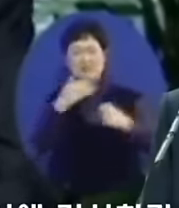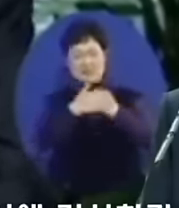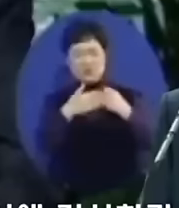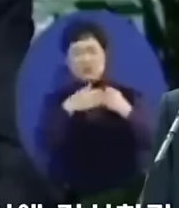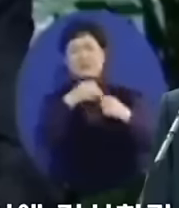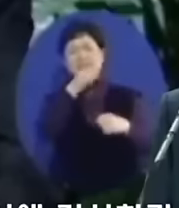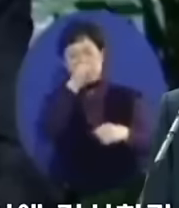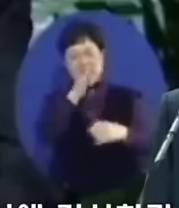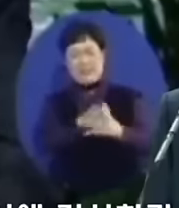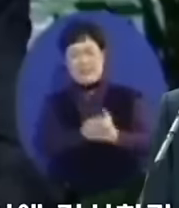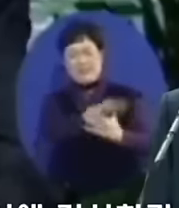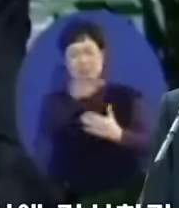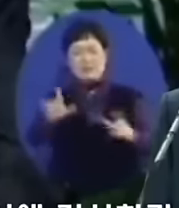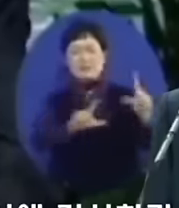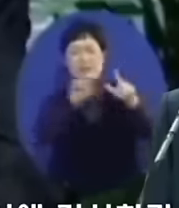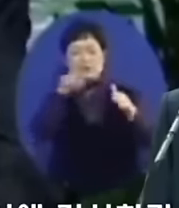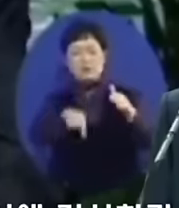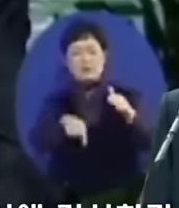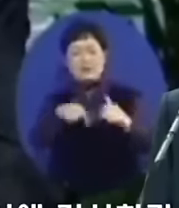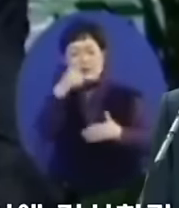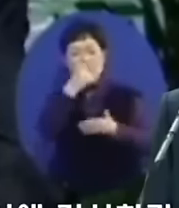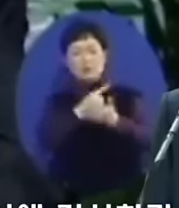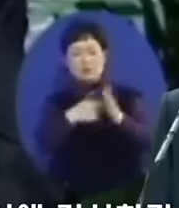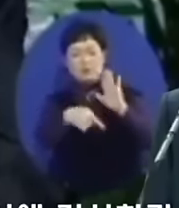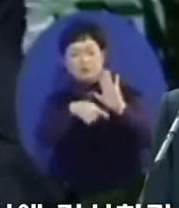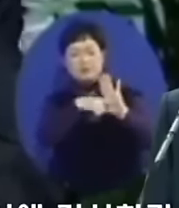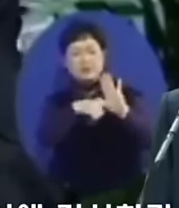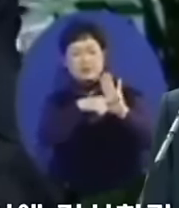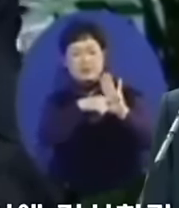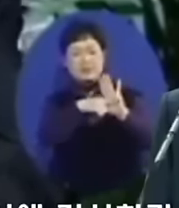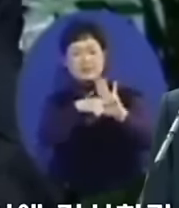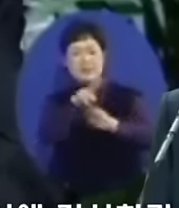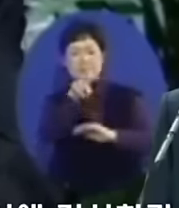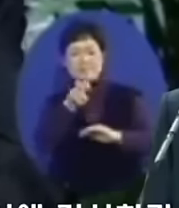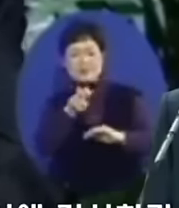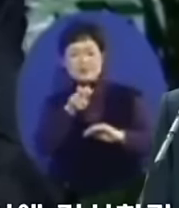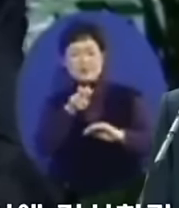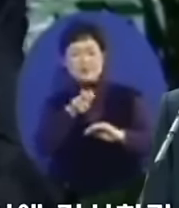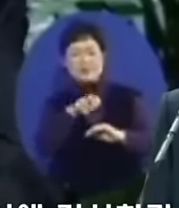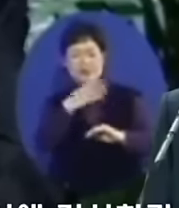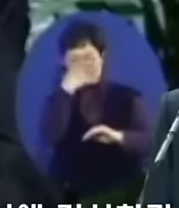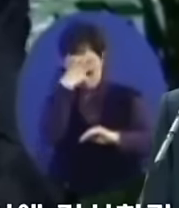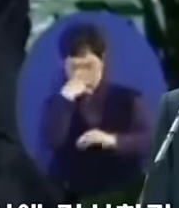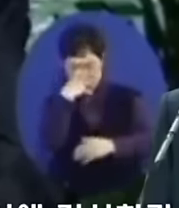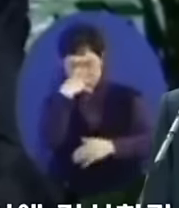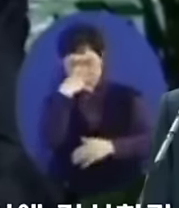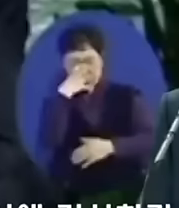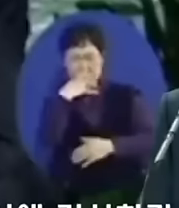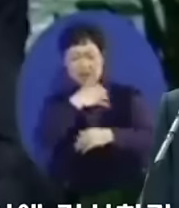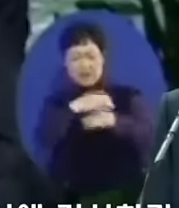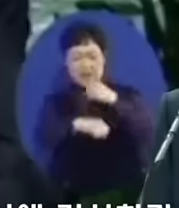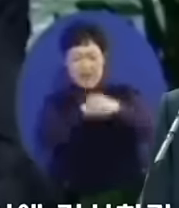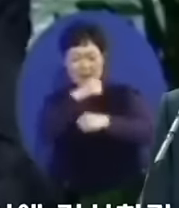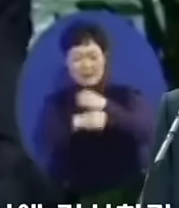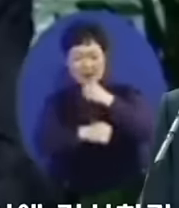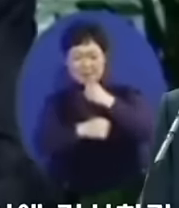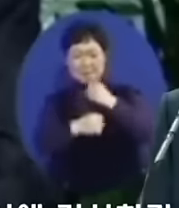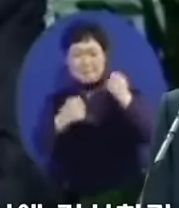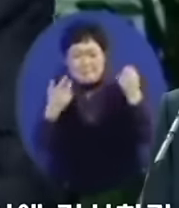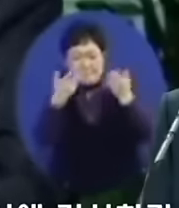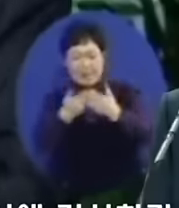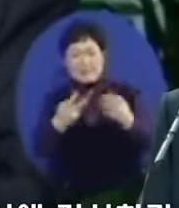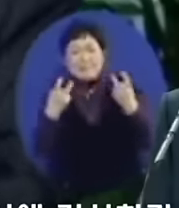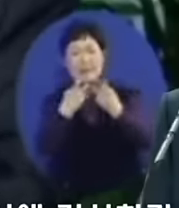것입니다. 우리의 삶 속에 다가오는 부정적인 미움과 짓누르는 우울증에서 해방을 얻는 길은